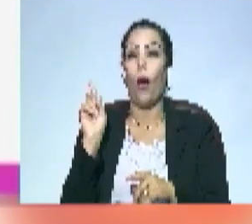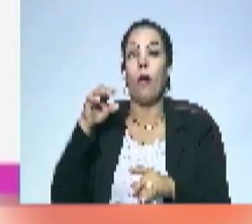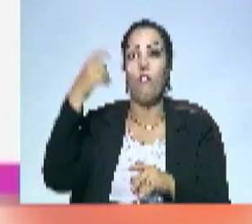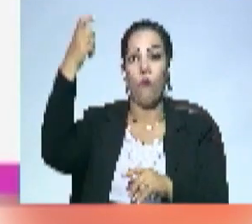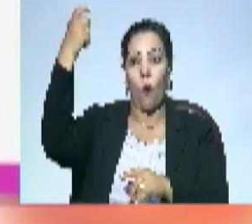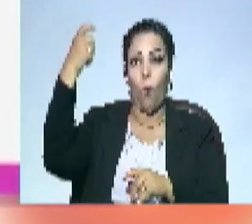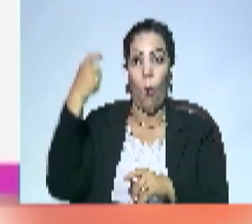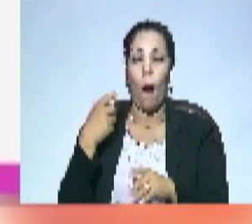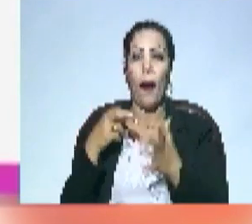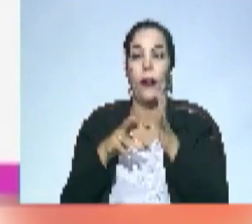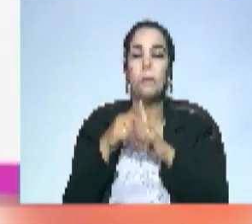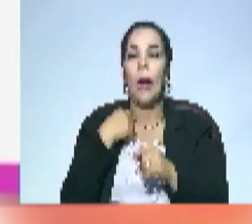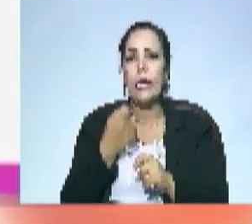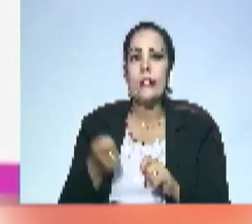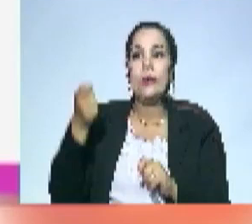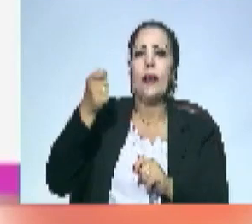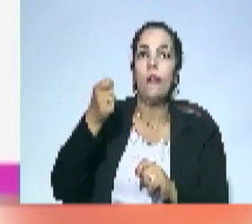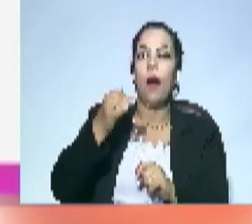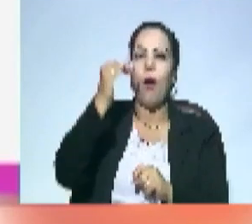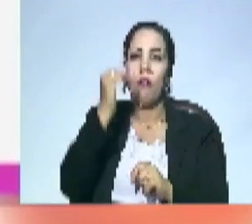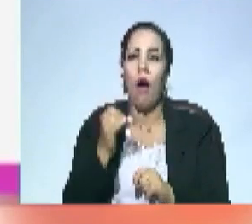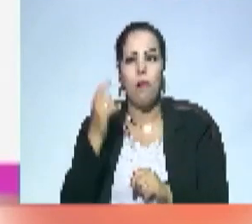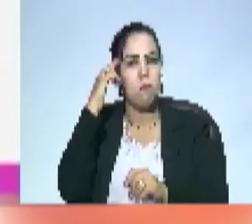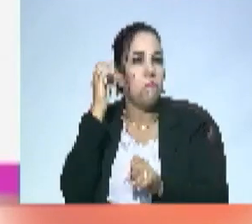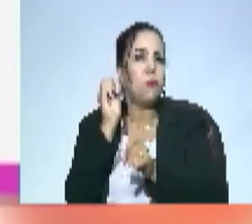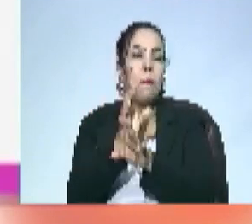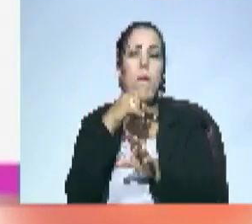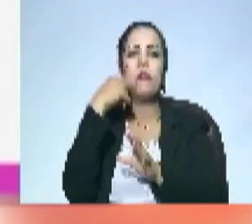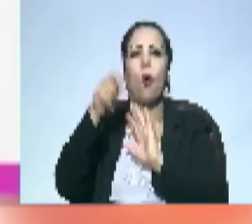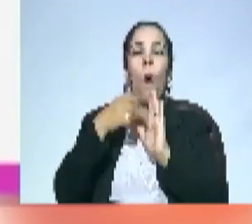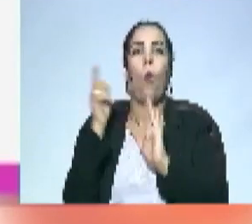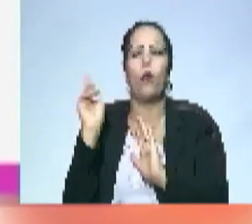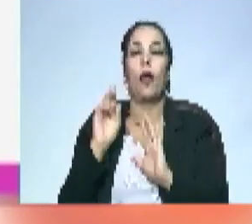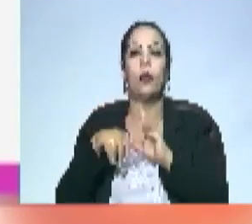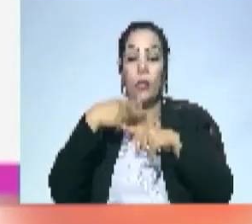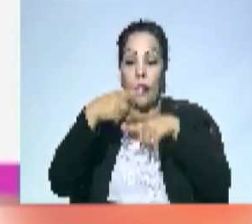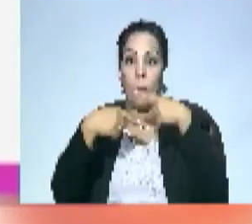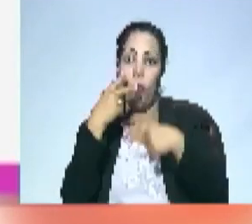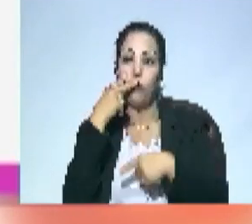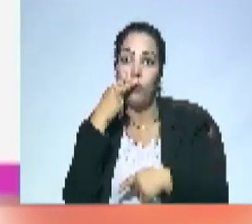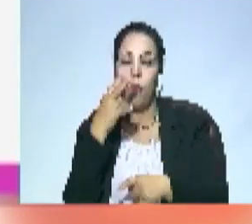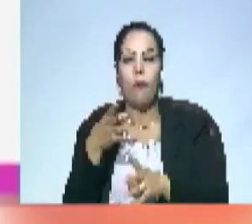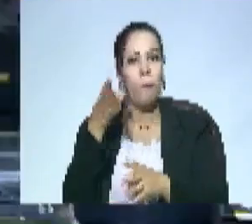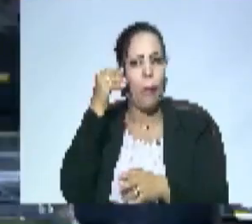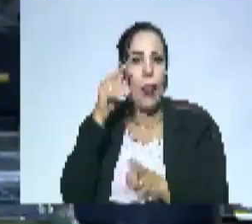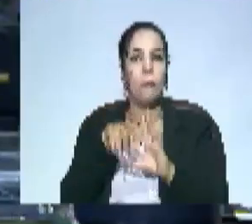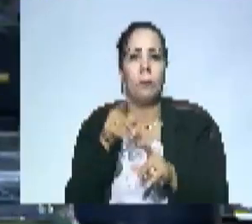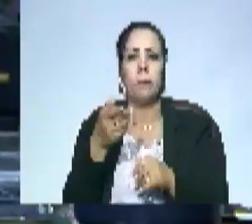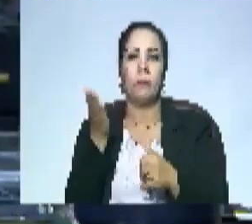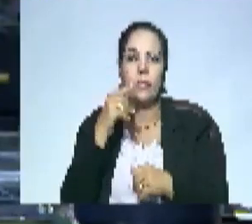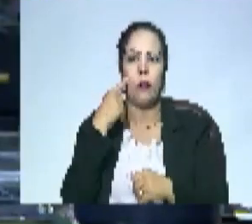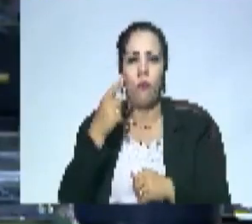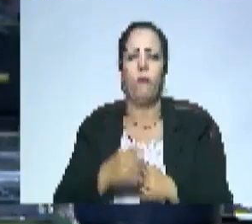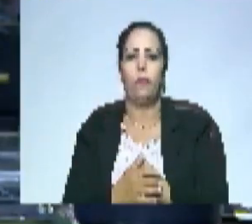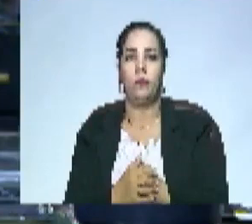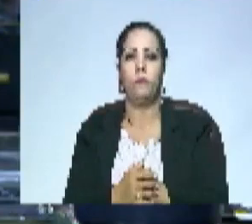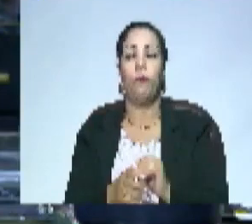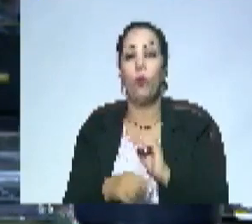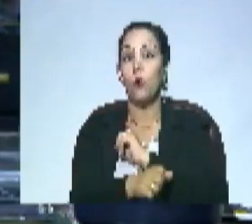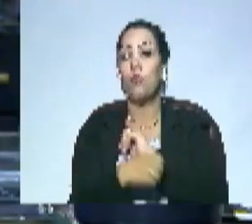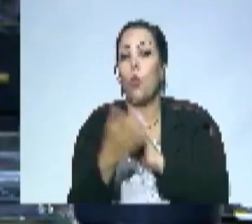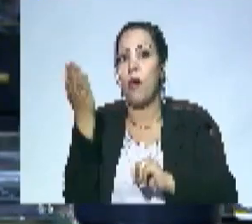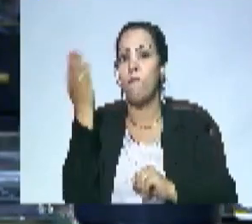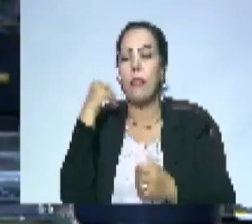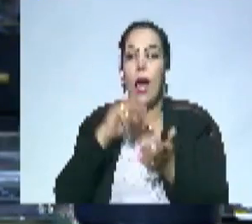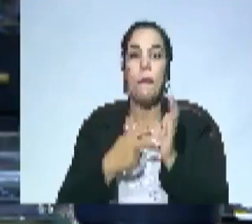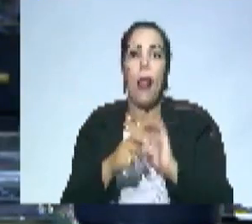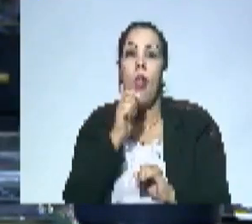انا بزود او بنقص فخليكم تابعونا عموما عشان الناس تبقى متابعه مع بالضب تابعونا كده وشوفوا القصه تمشي ازاي احنا المره اللي فاتت